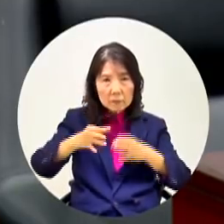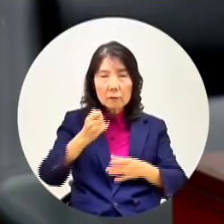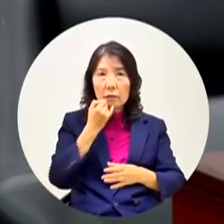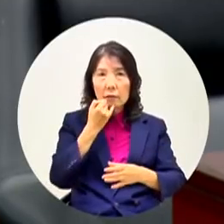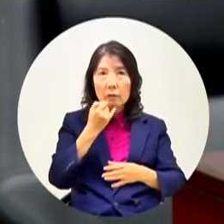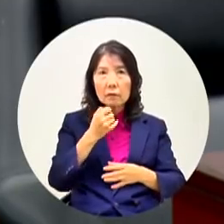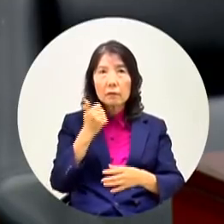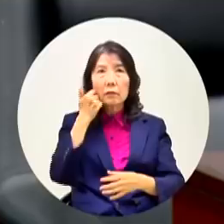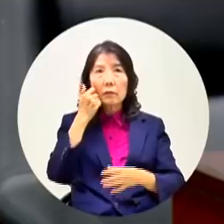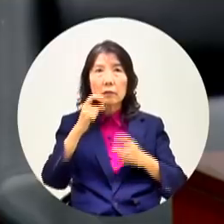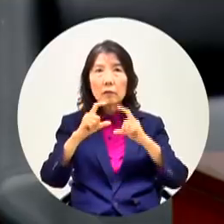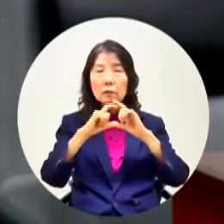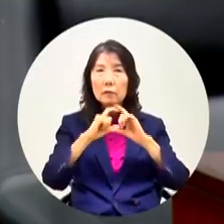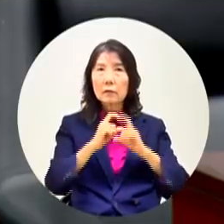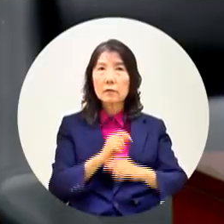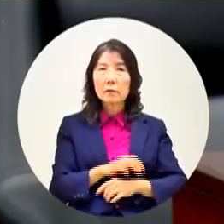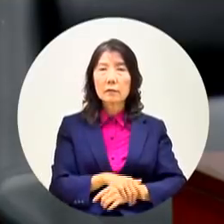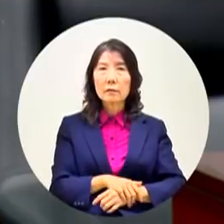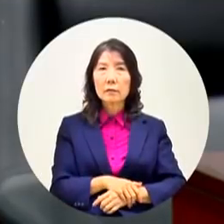复？